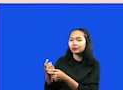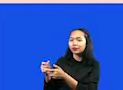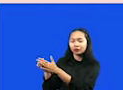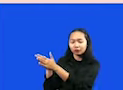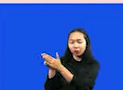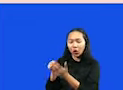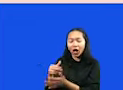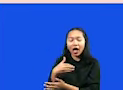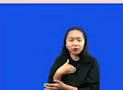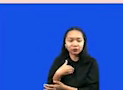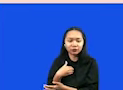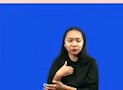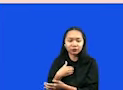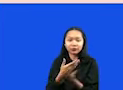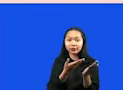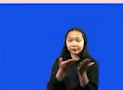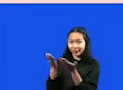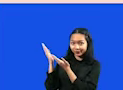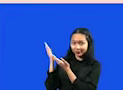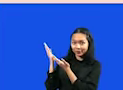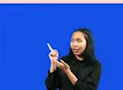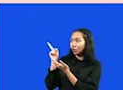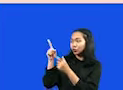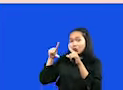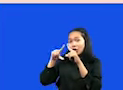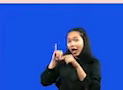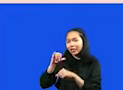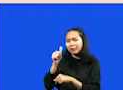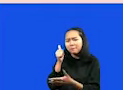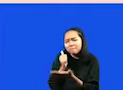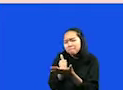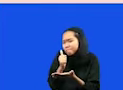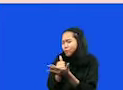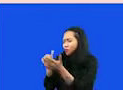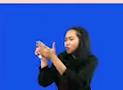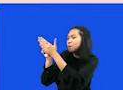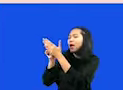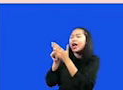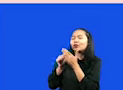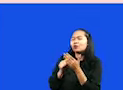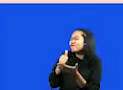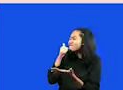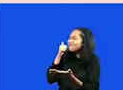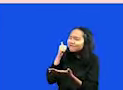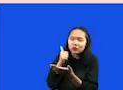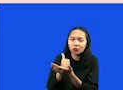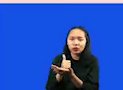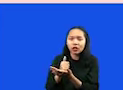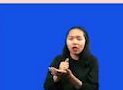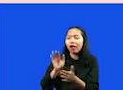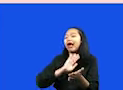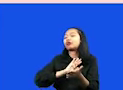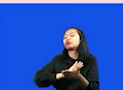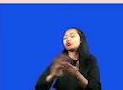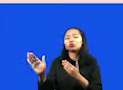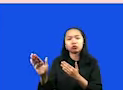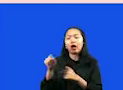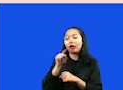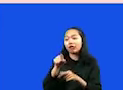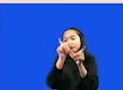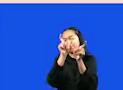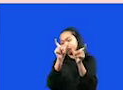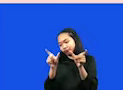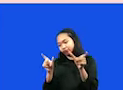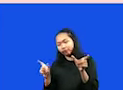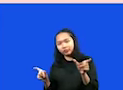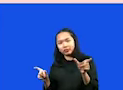nah ini artificial intelligence ini benar-benar membantu nih Mas he langsung dibuatin semua tapi ini dijadikan